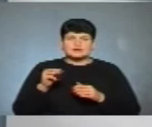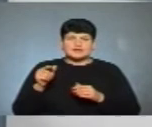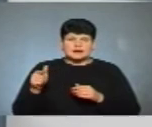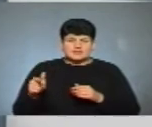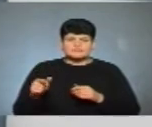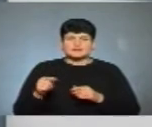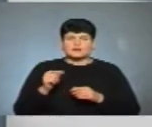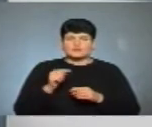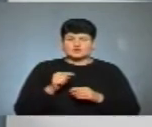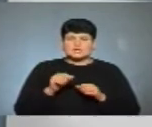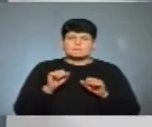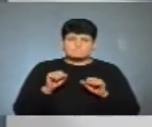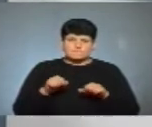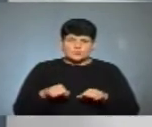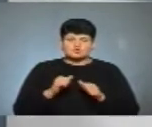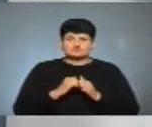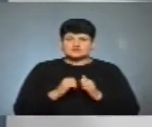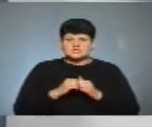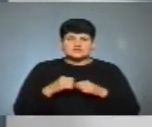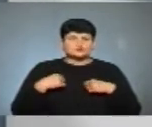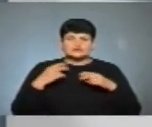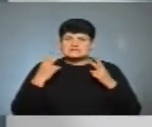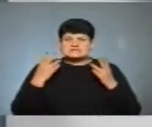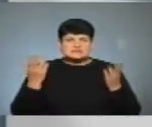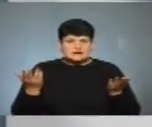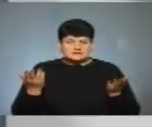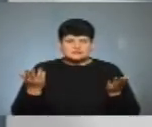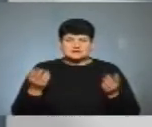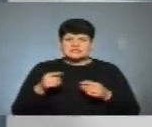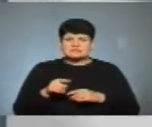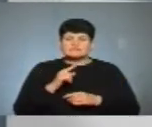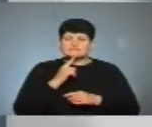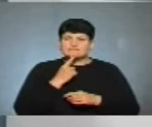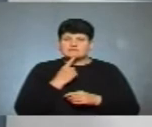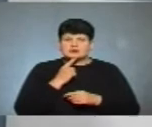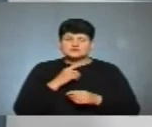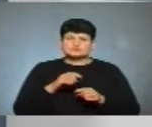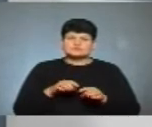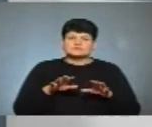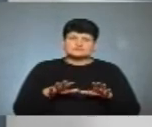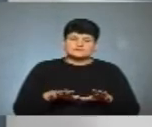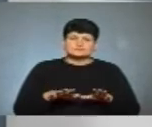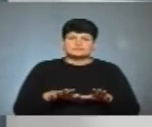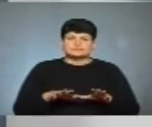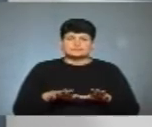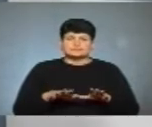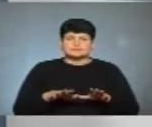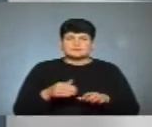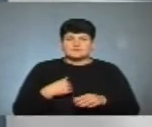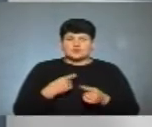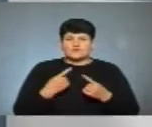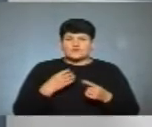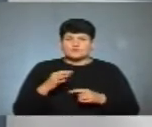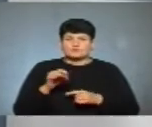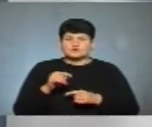скажімо, вони можуть часто і не знати. І, відповідно, їм важче визначитися і відтак... Дивіться, ми говоримо про